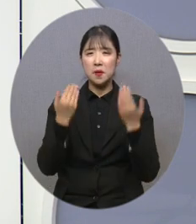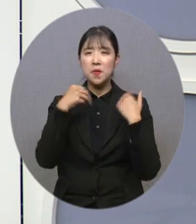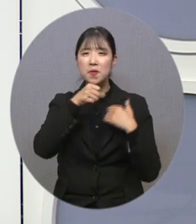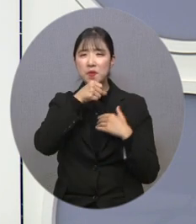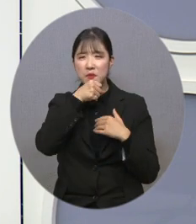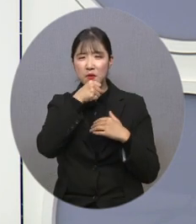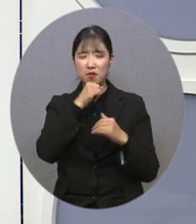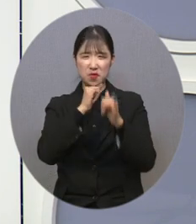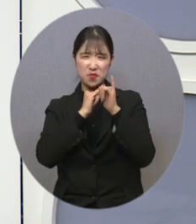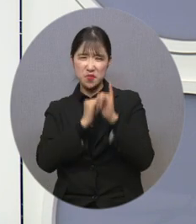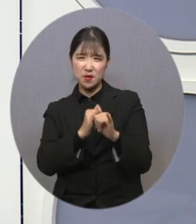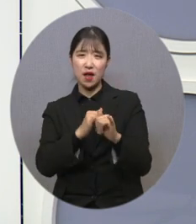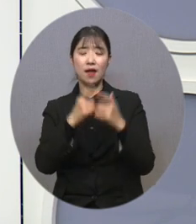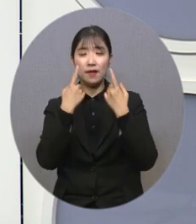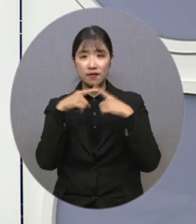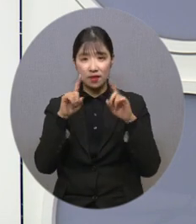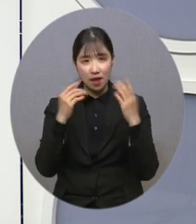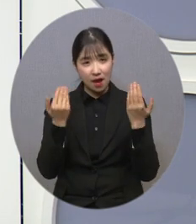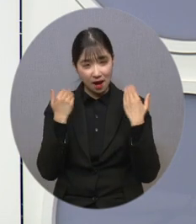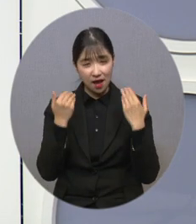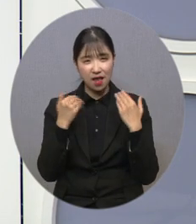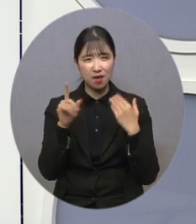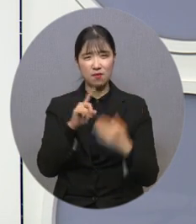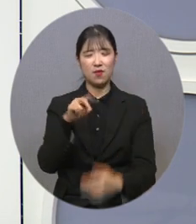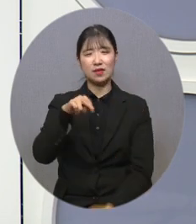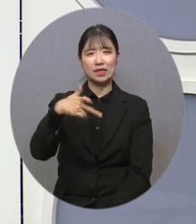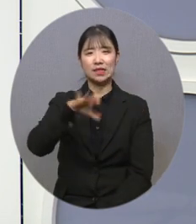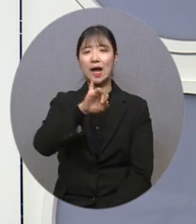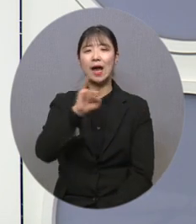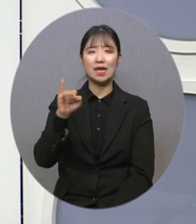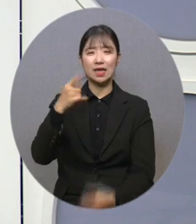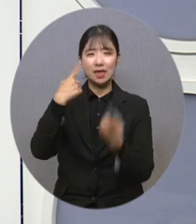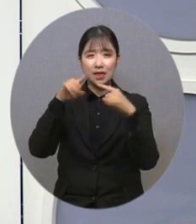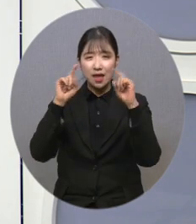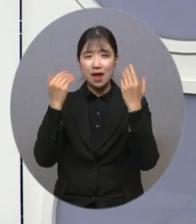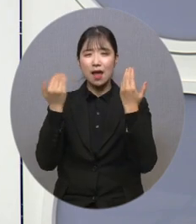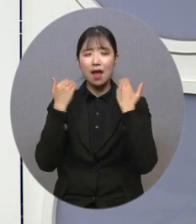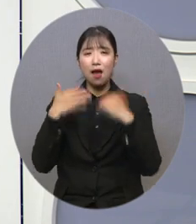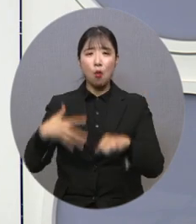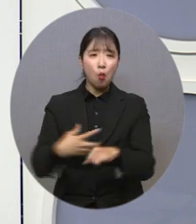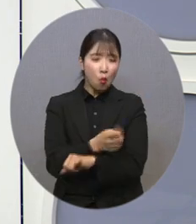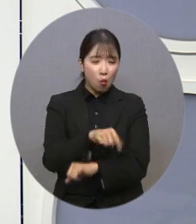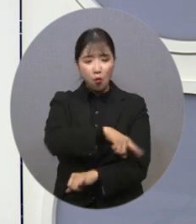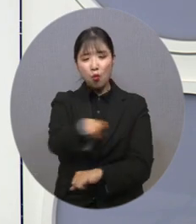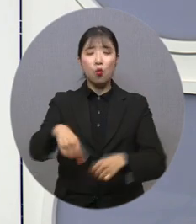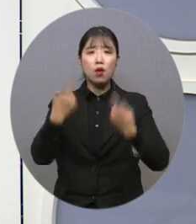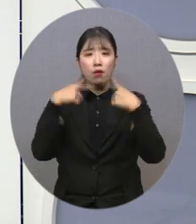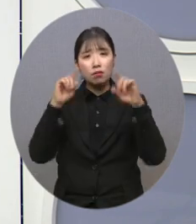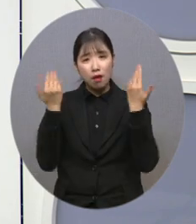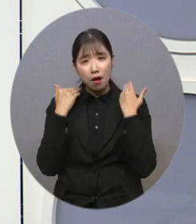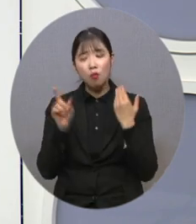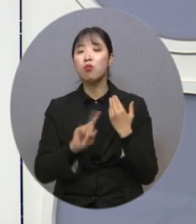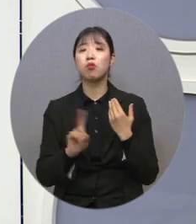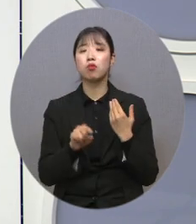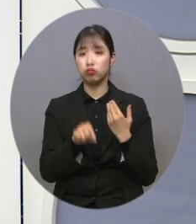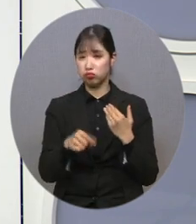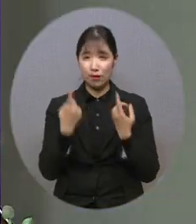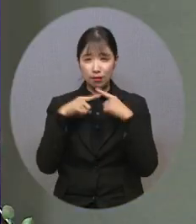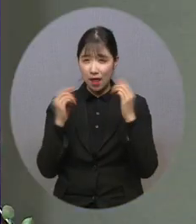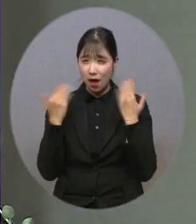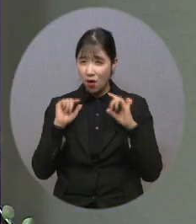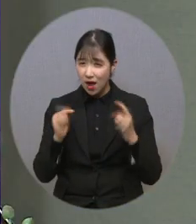성적이 우수한 대학, 소위 말하는 스카이 대학 이외의 대학들은 도대체 그럼 대학이 아니냐? 그게